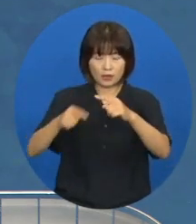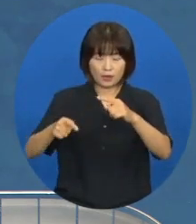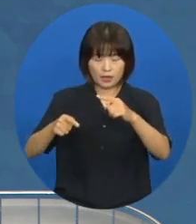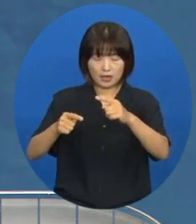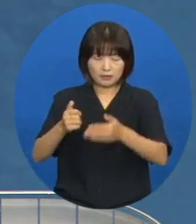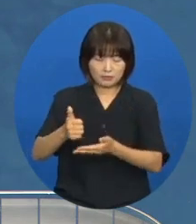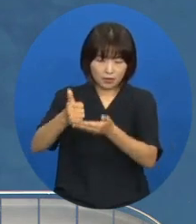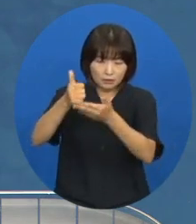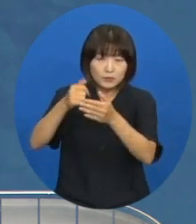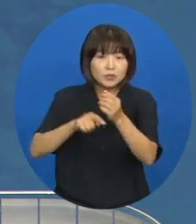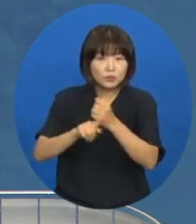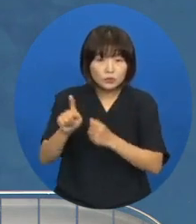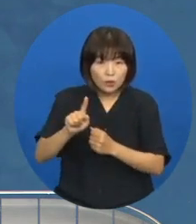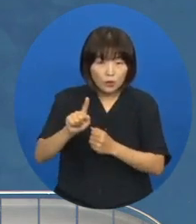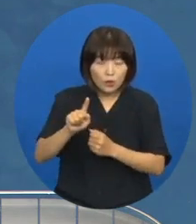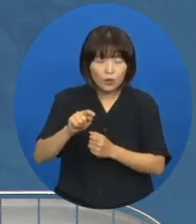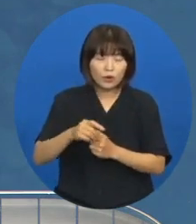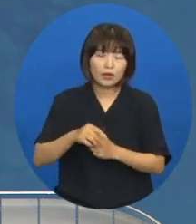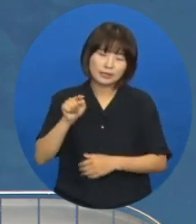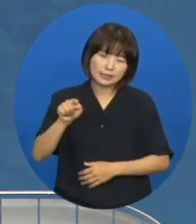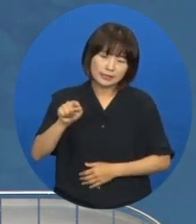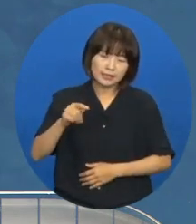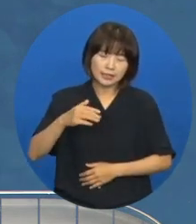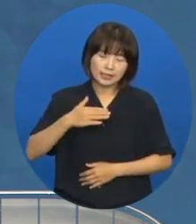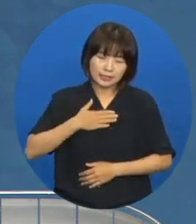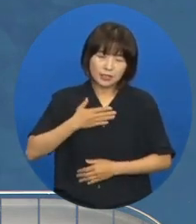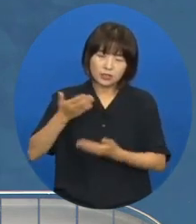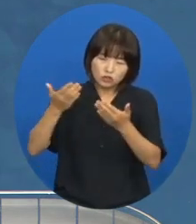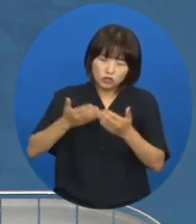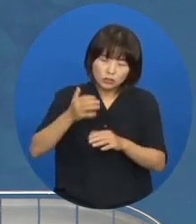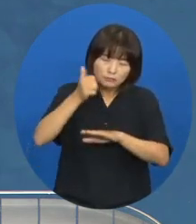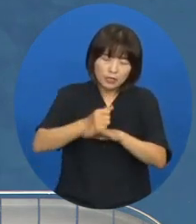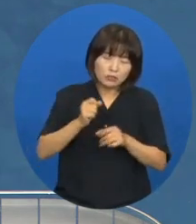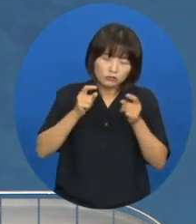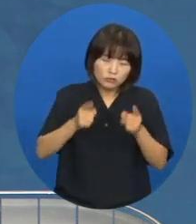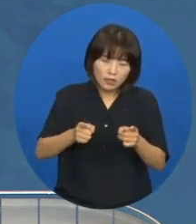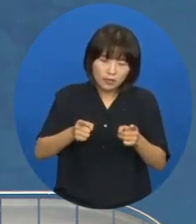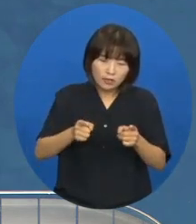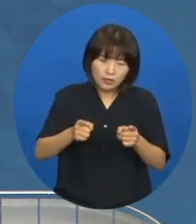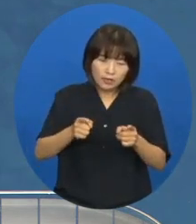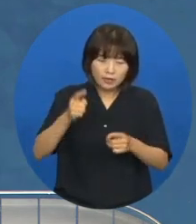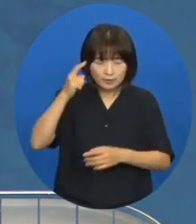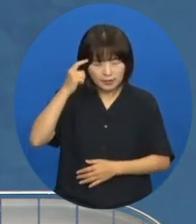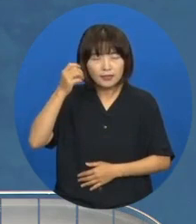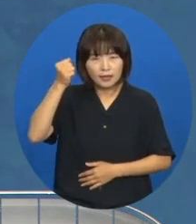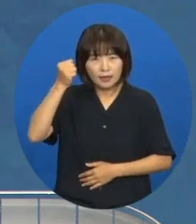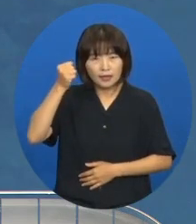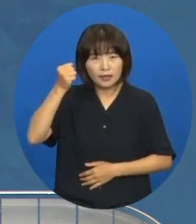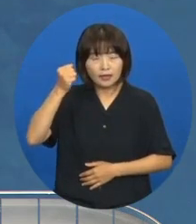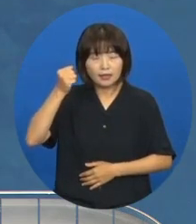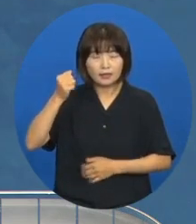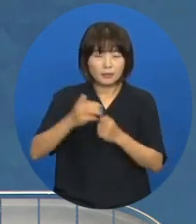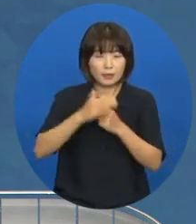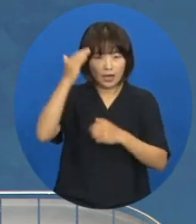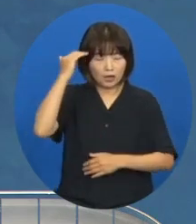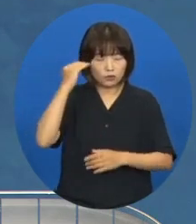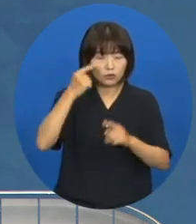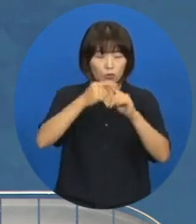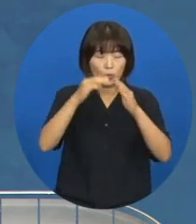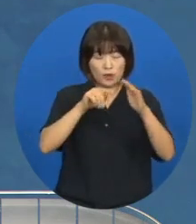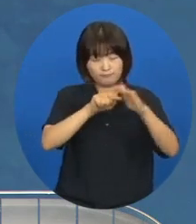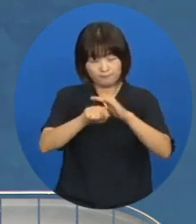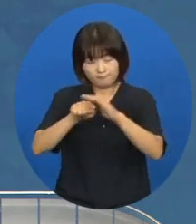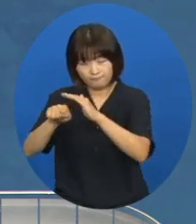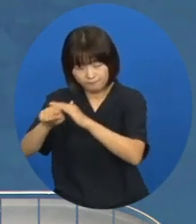까닭도 이것이 어쩌면 저에게 주어지는 마지막 기회인지도 모르겠다. 그래서 한국교회를 찾아다니며